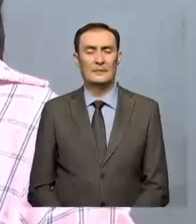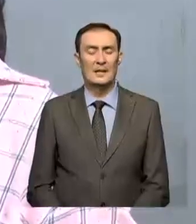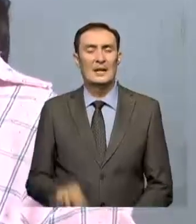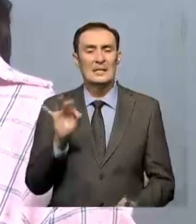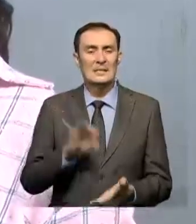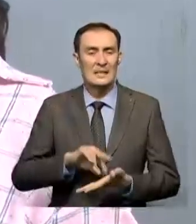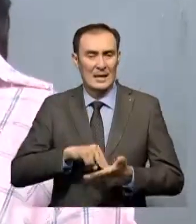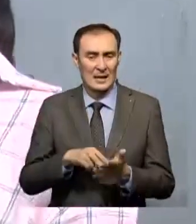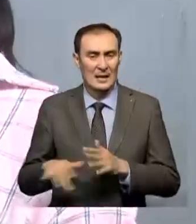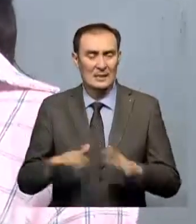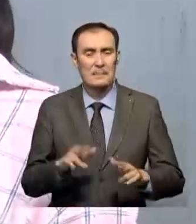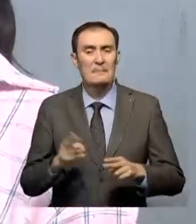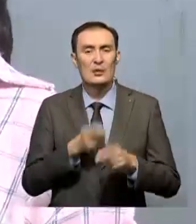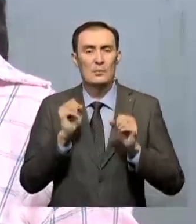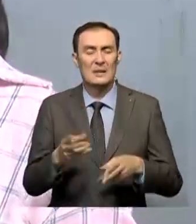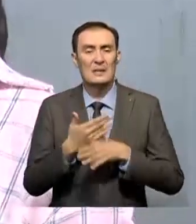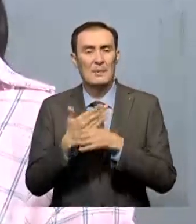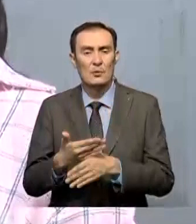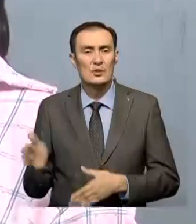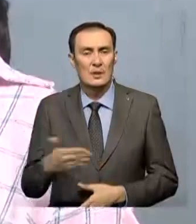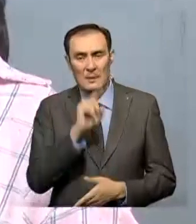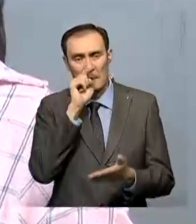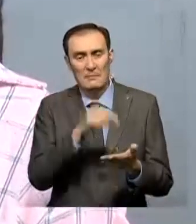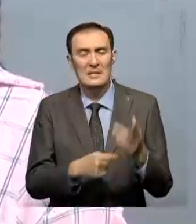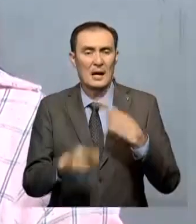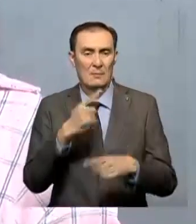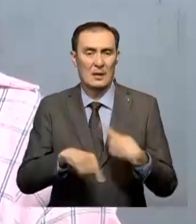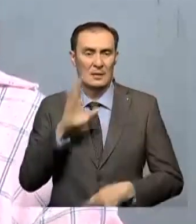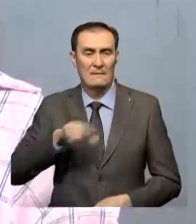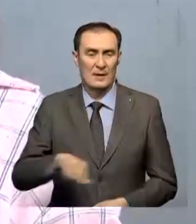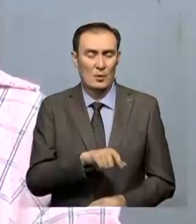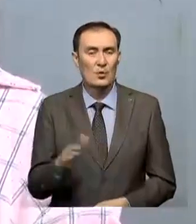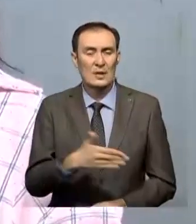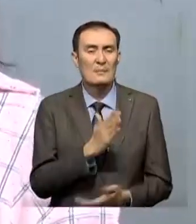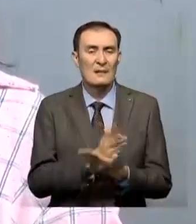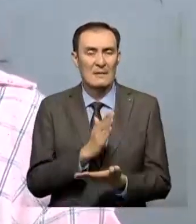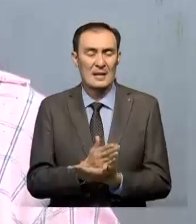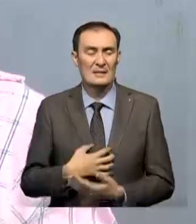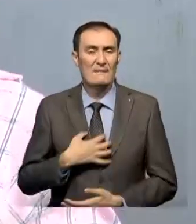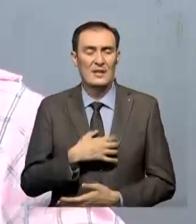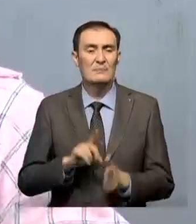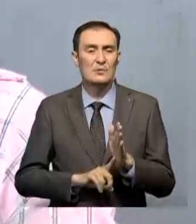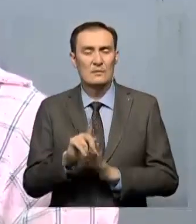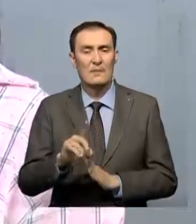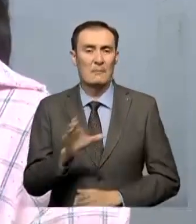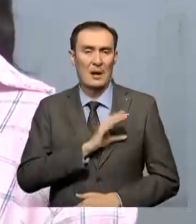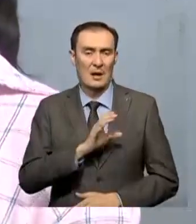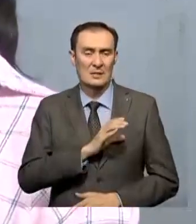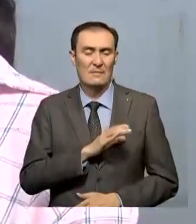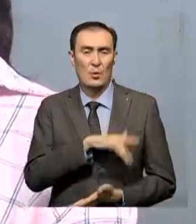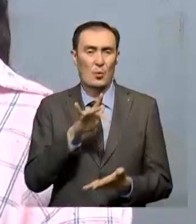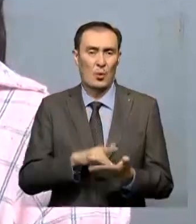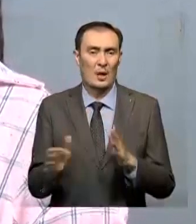Цель акции – максимально безопасно помочь рыбе переправиться в реку. Ведь именно рыба является одним из источников богатства